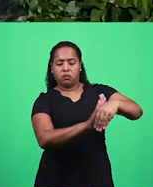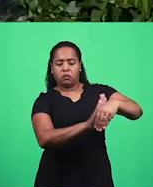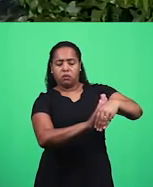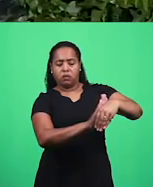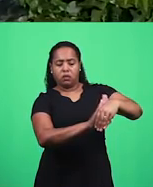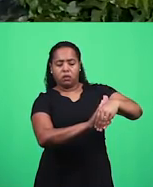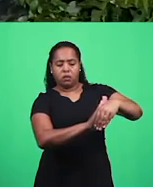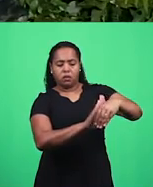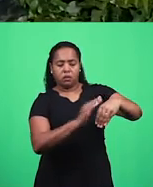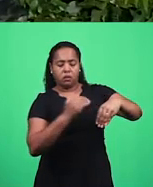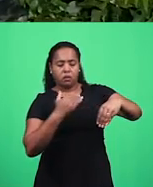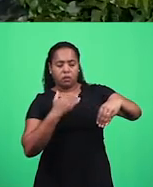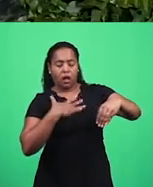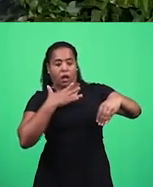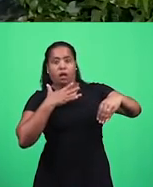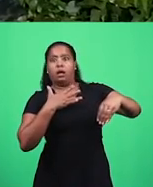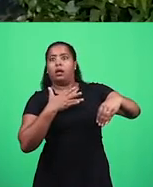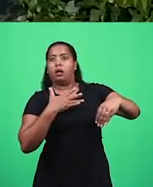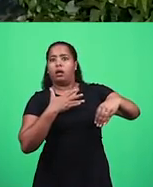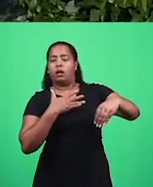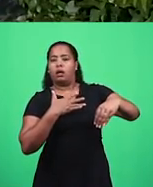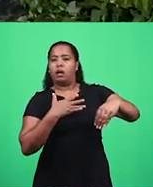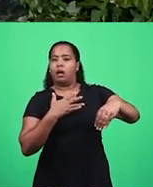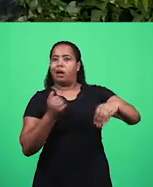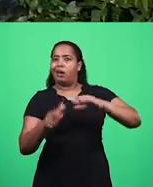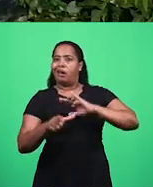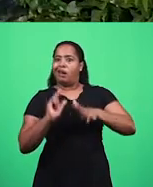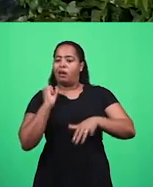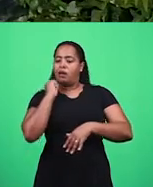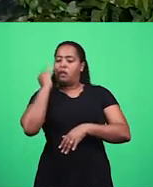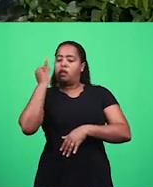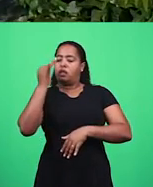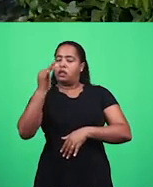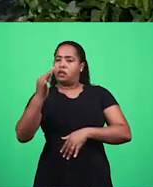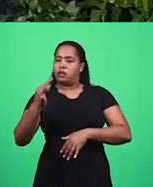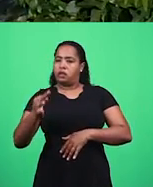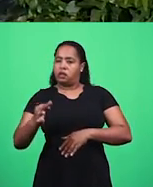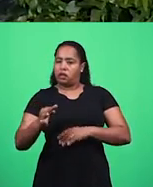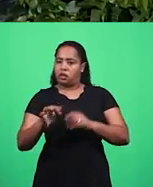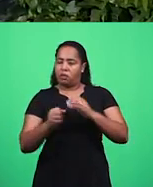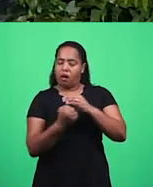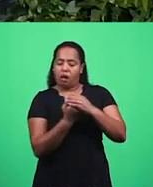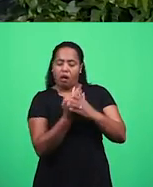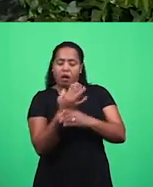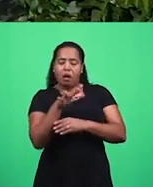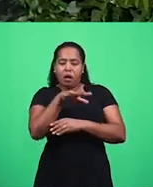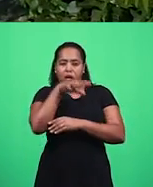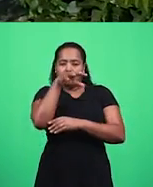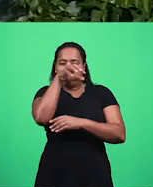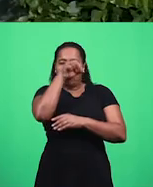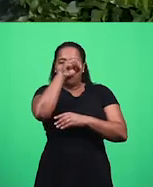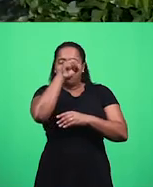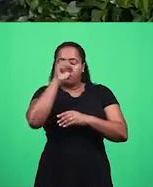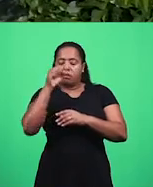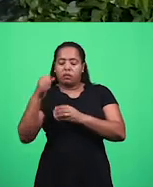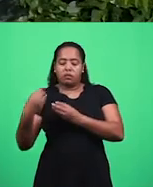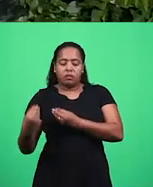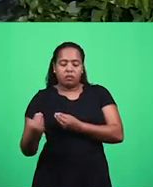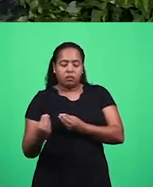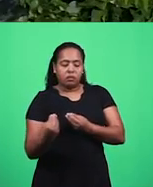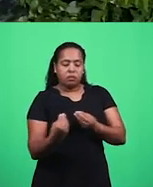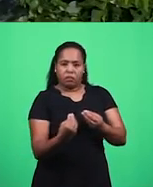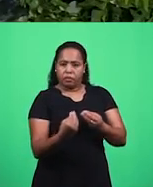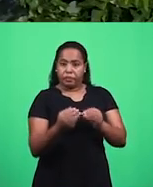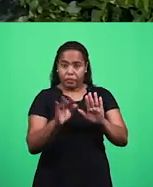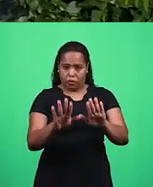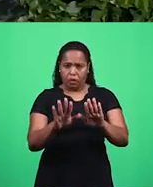отодвинут. И она поразилась, да, она пришла на рассвете, чтобы